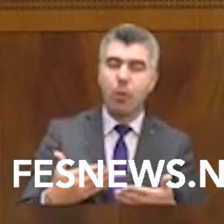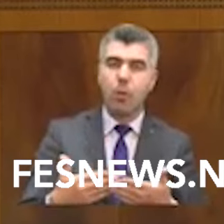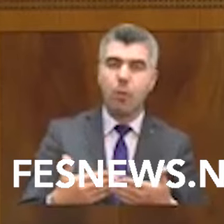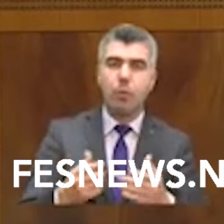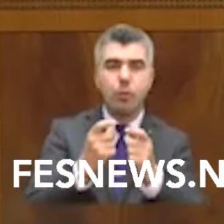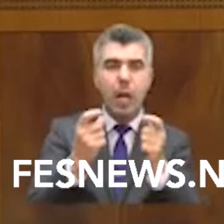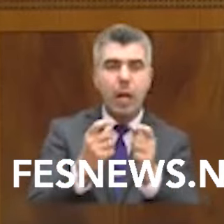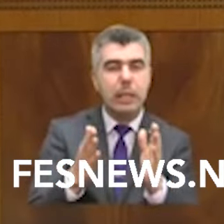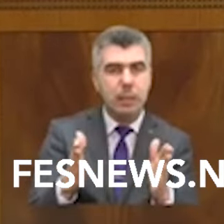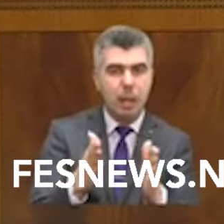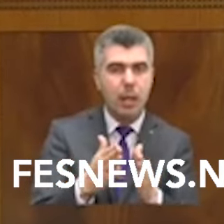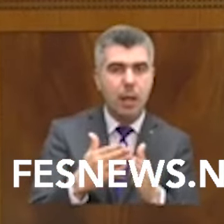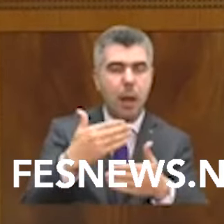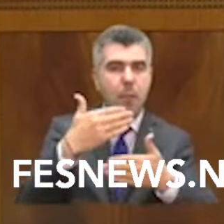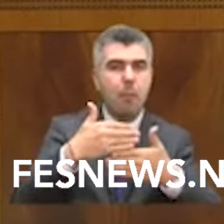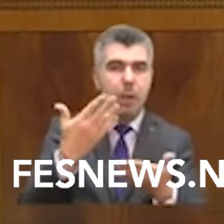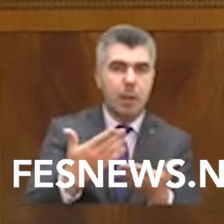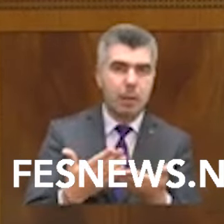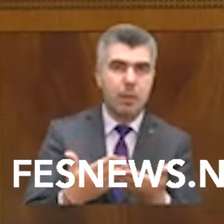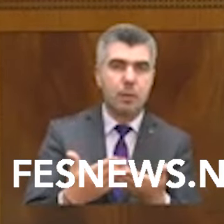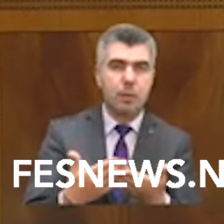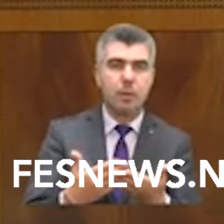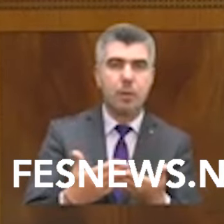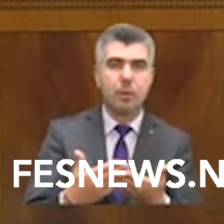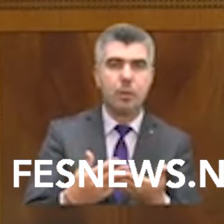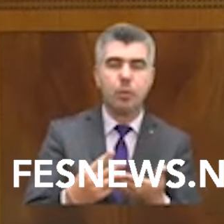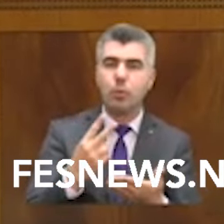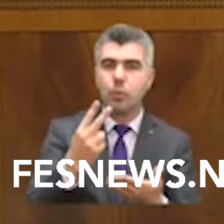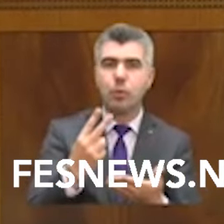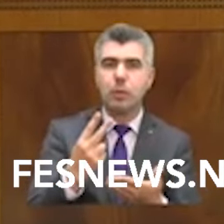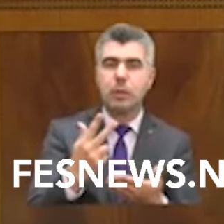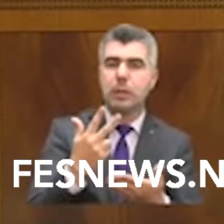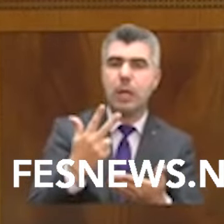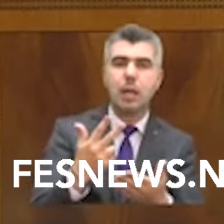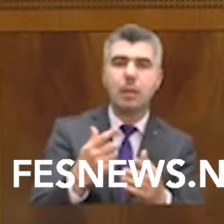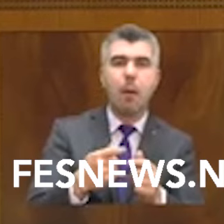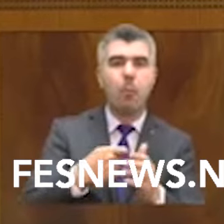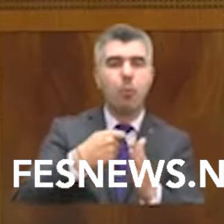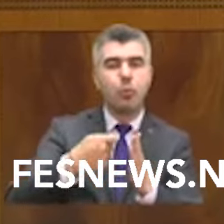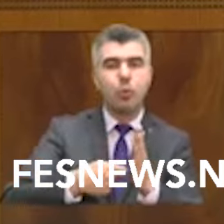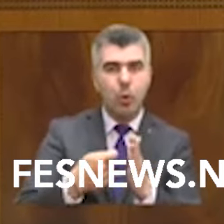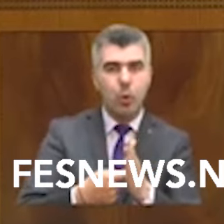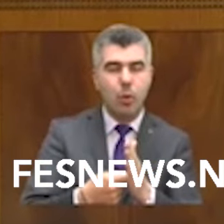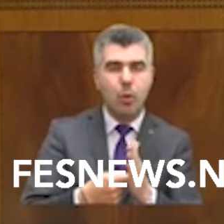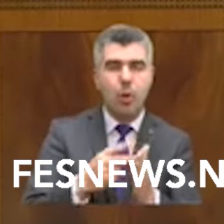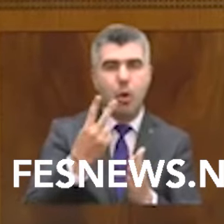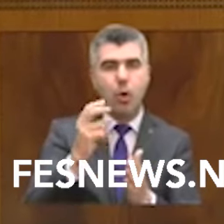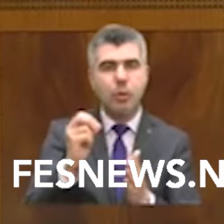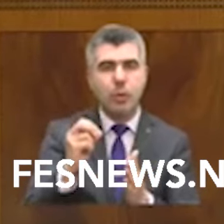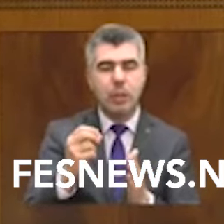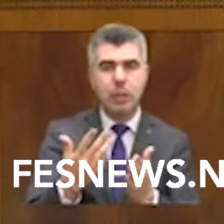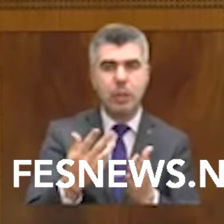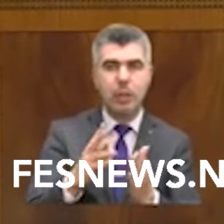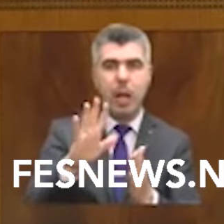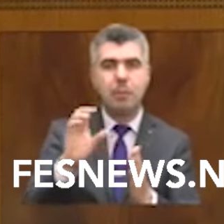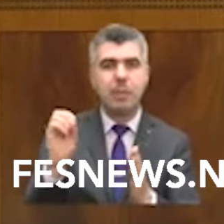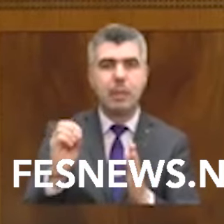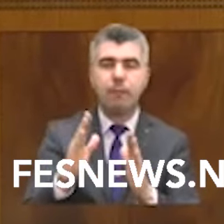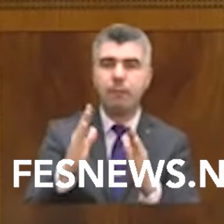يمكن يجي يبني يعني جوج ولا ثلاثة ديال المشاريع، يبني 20 ابارتومون، يبني 50